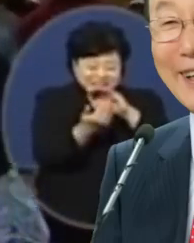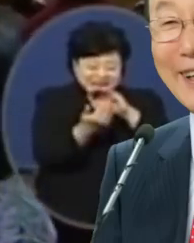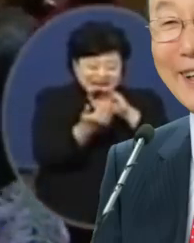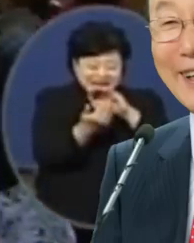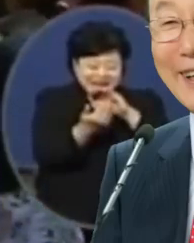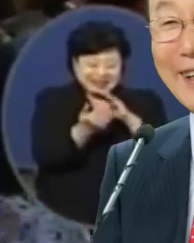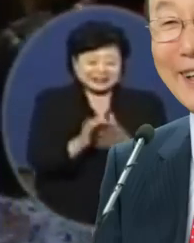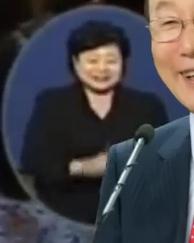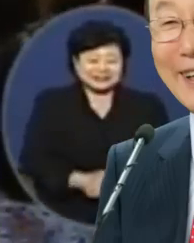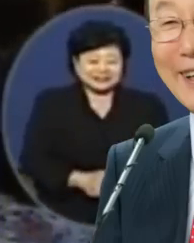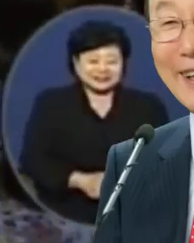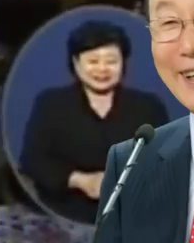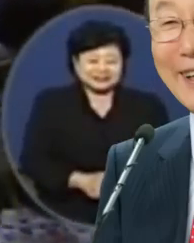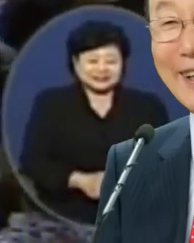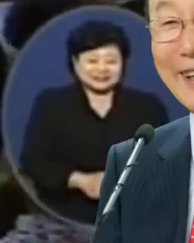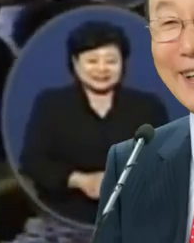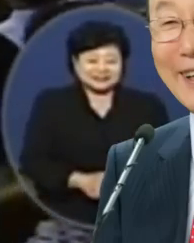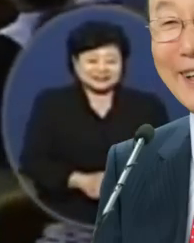이루느니라.